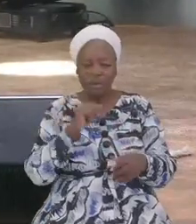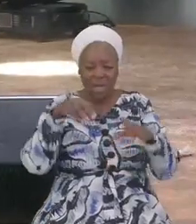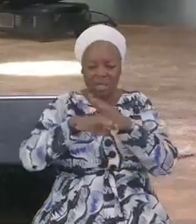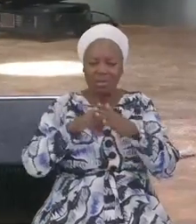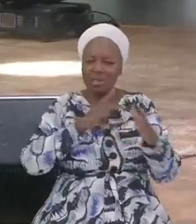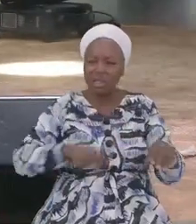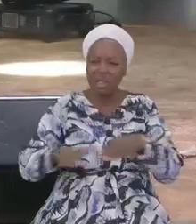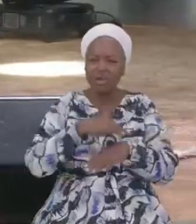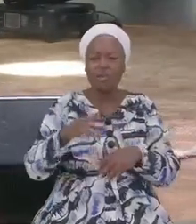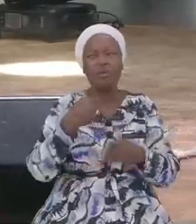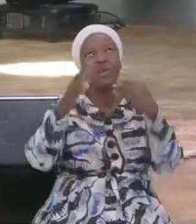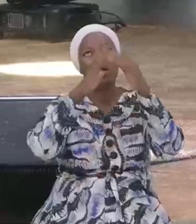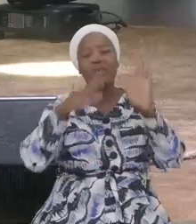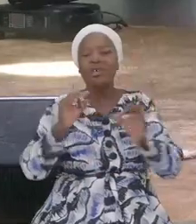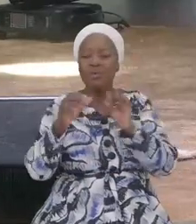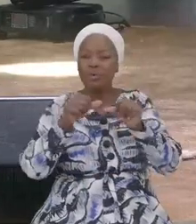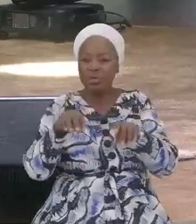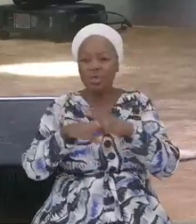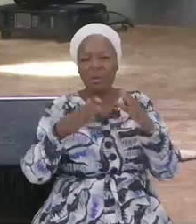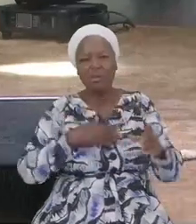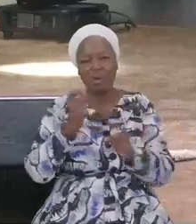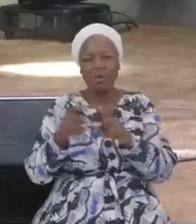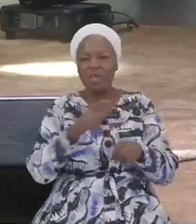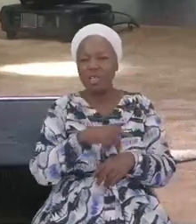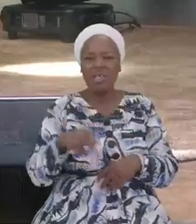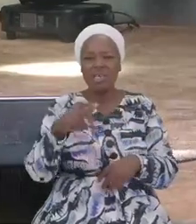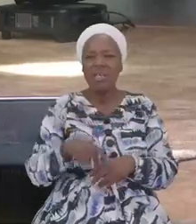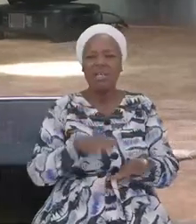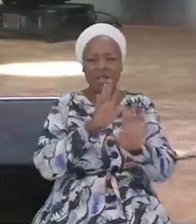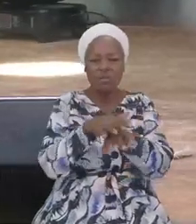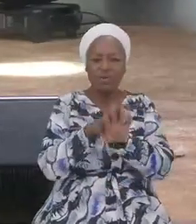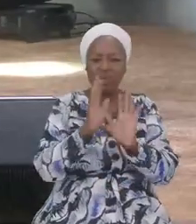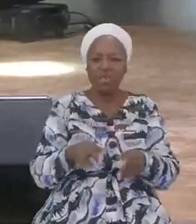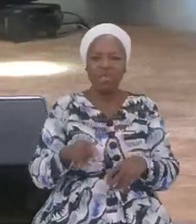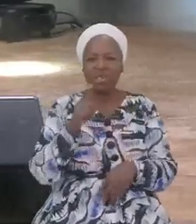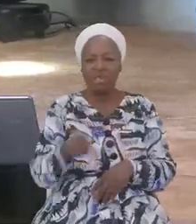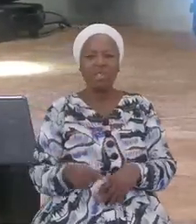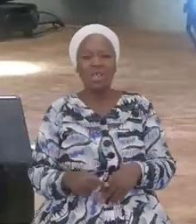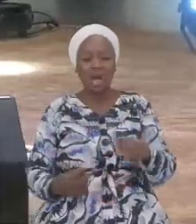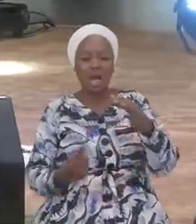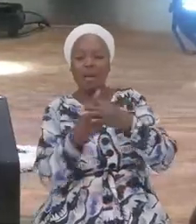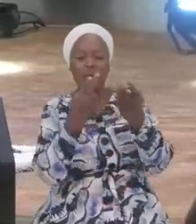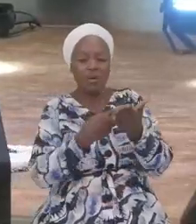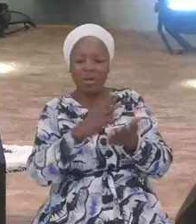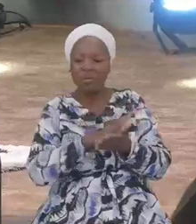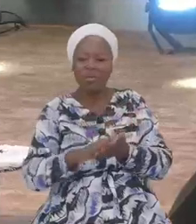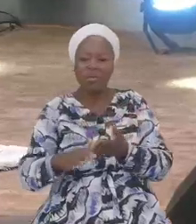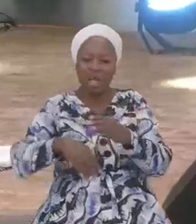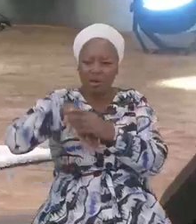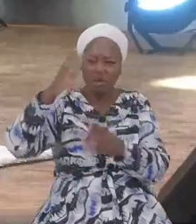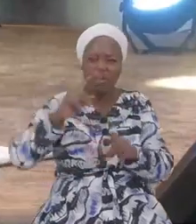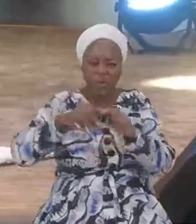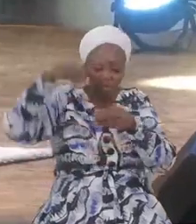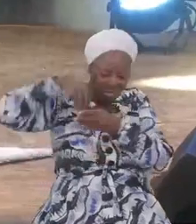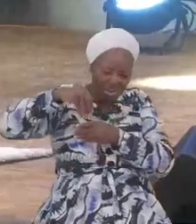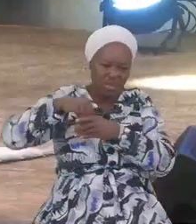demeurez dans ma parole, vous hypocrites, vous apparaissez être juste à l'extérieur, mais à l'intérieur, vous êtes des loups